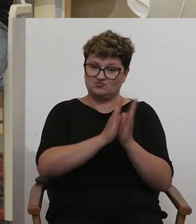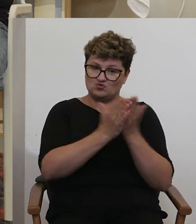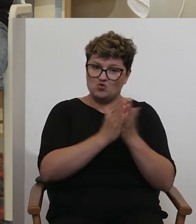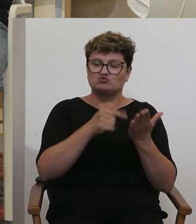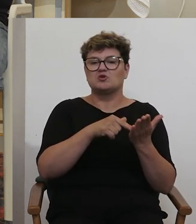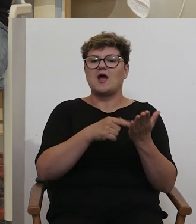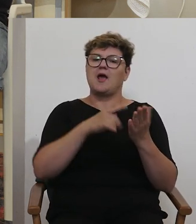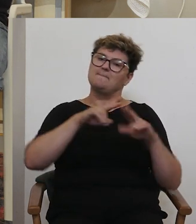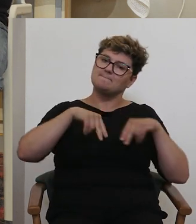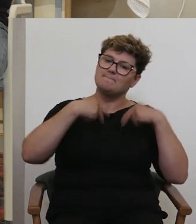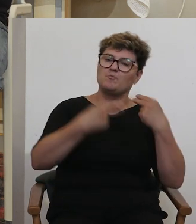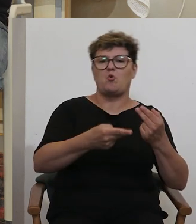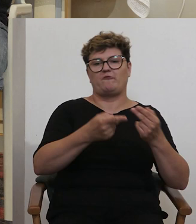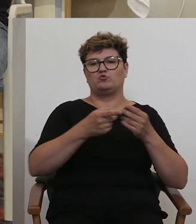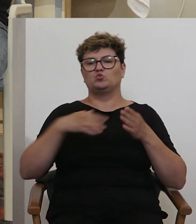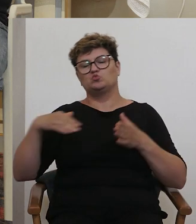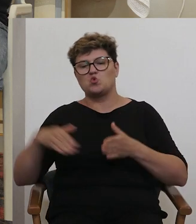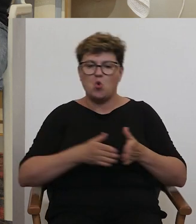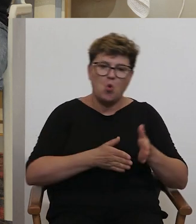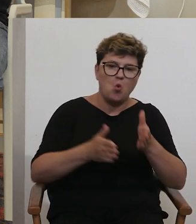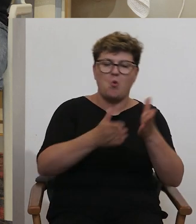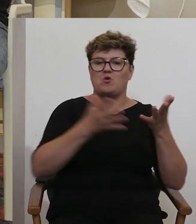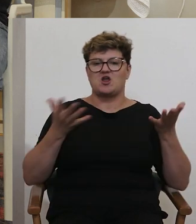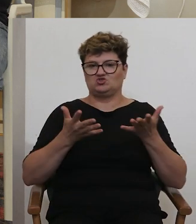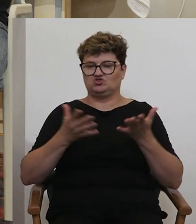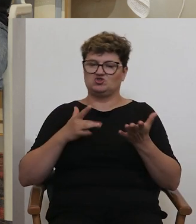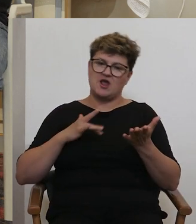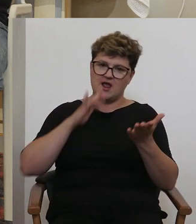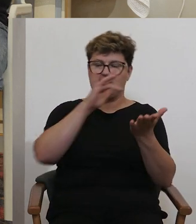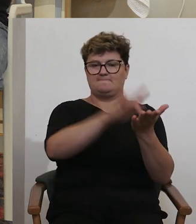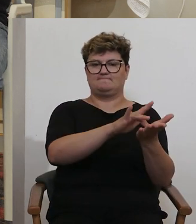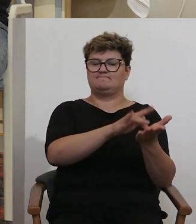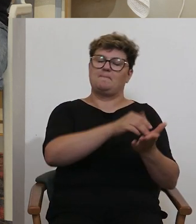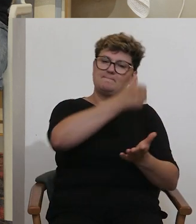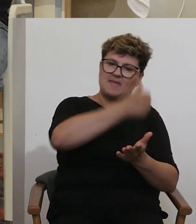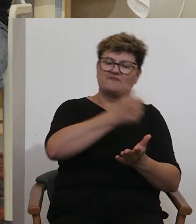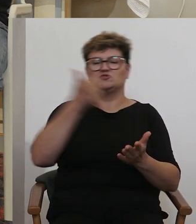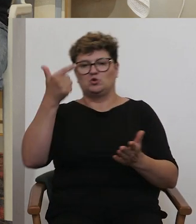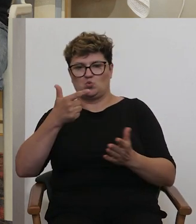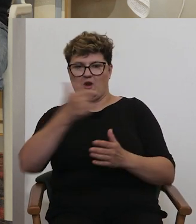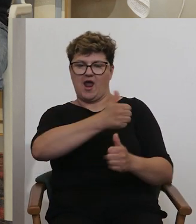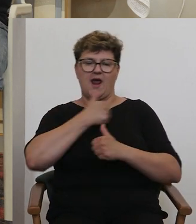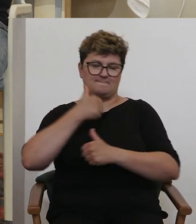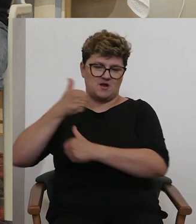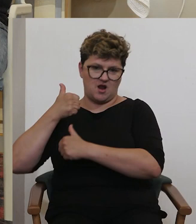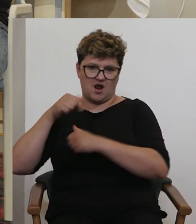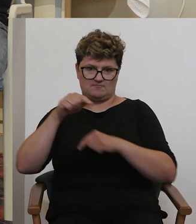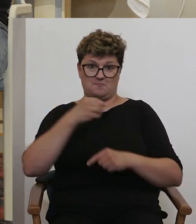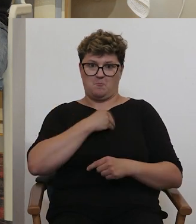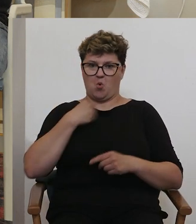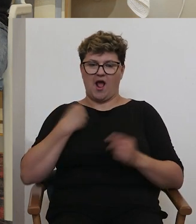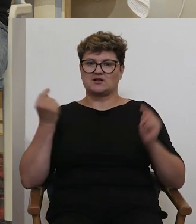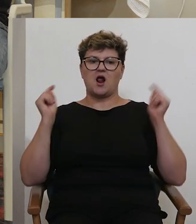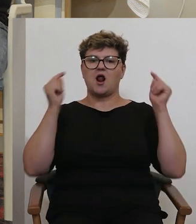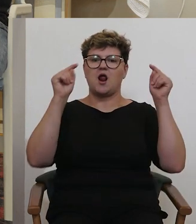tak, te różne drogi, które wiodły do pierwszej i do drugiej armii Polaków. I tak naprawdę tych